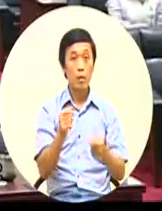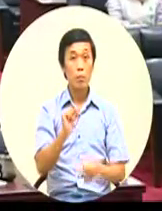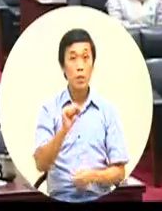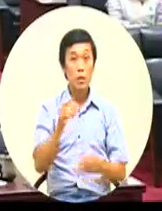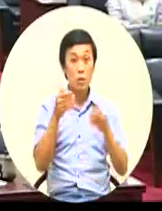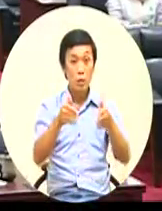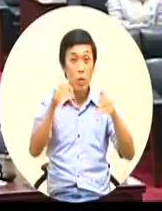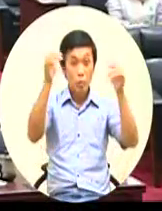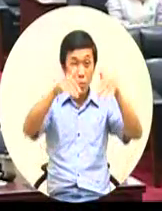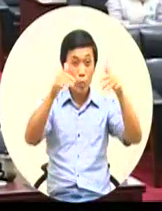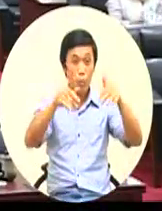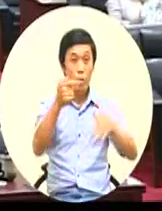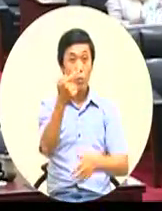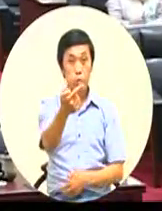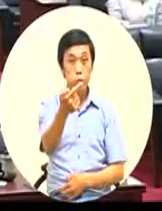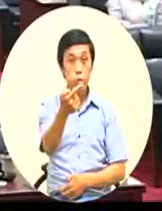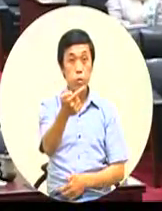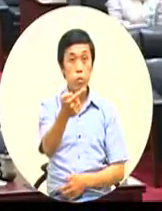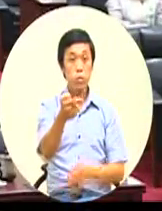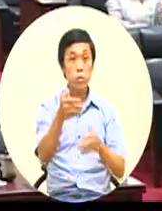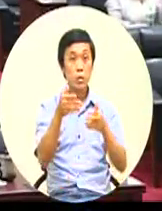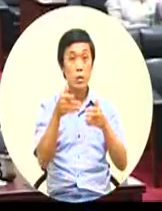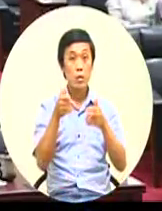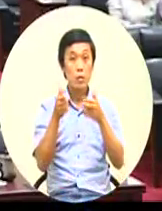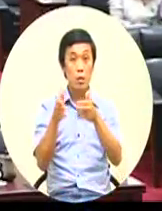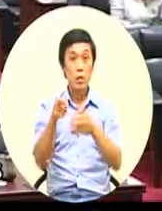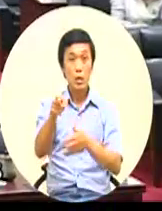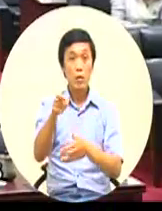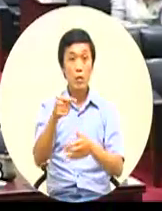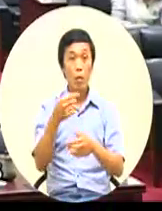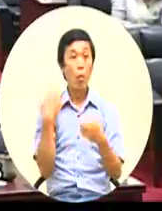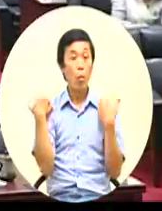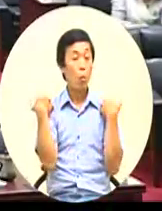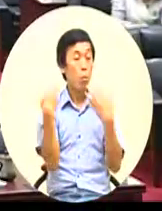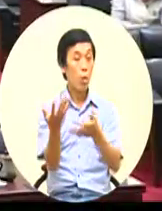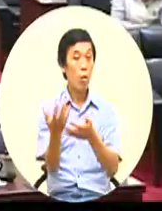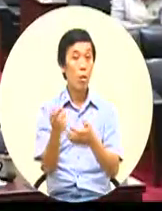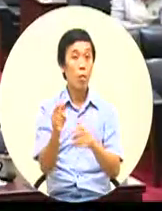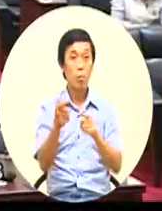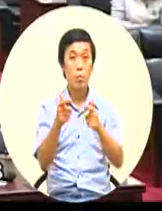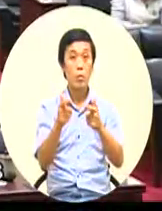大来当作我们推卸责任的一个借口。事实